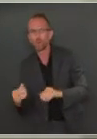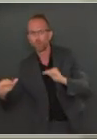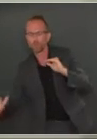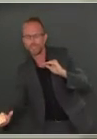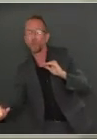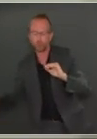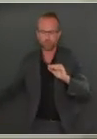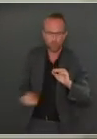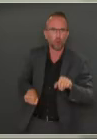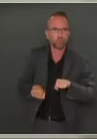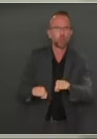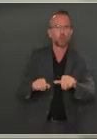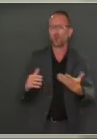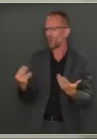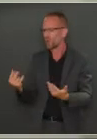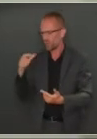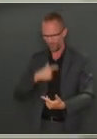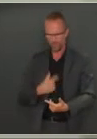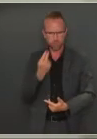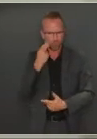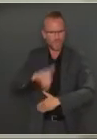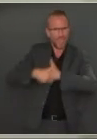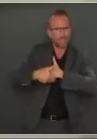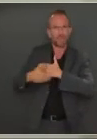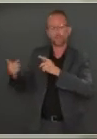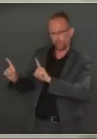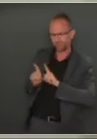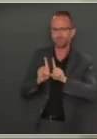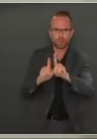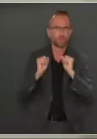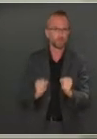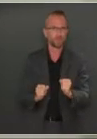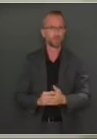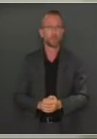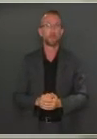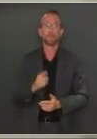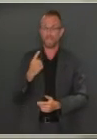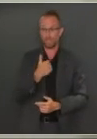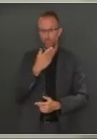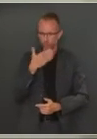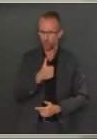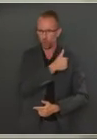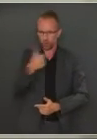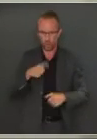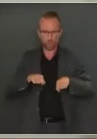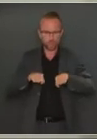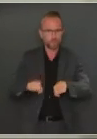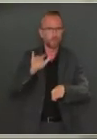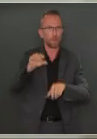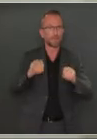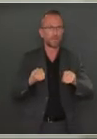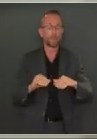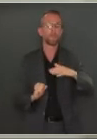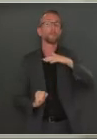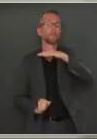minutes seulement, sauf en cas de rendez-vous. C'est les mêmes règles que précédemment. Pour éviter certaines affluences dans des